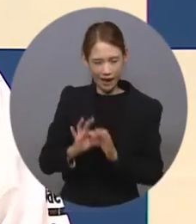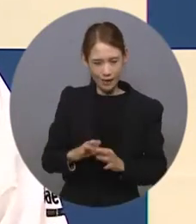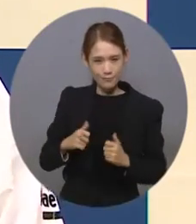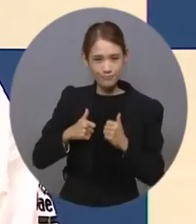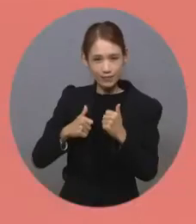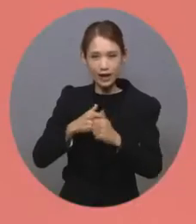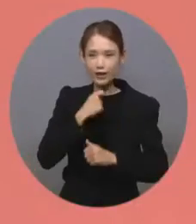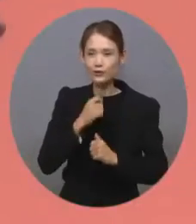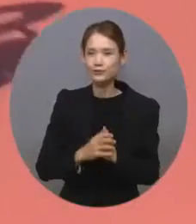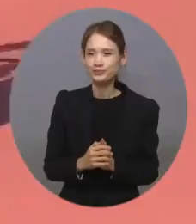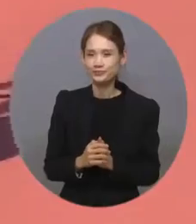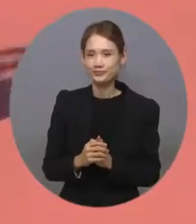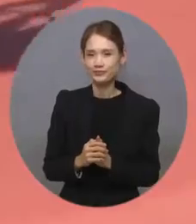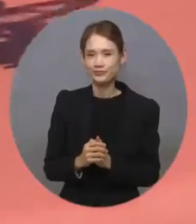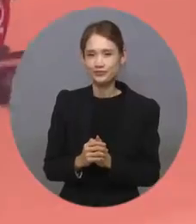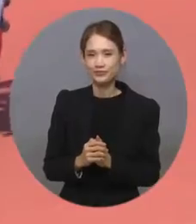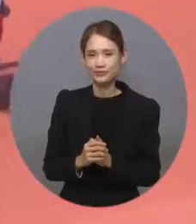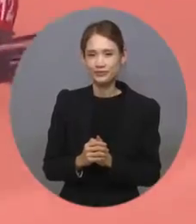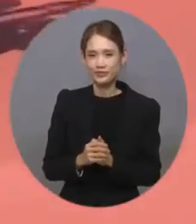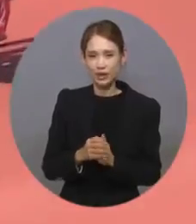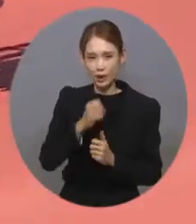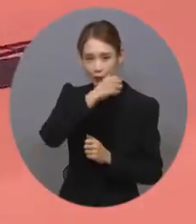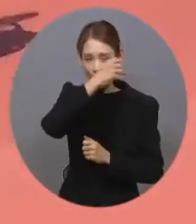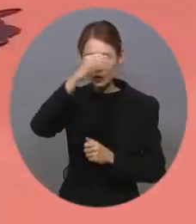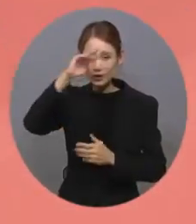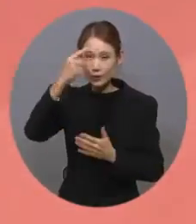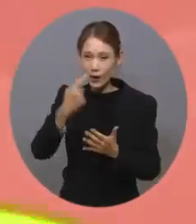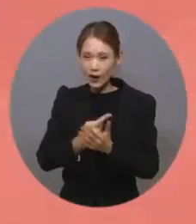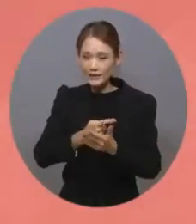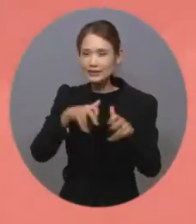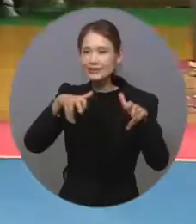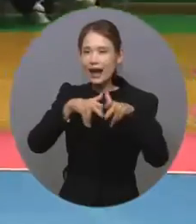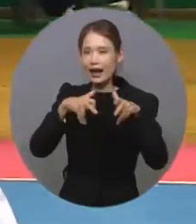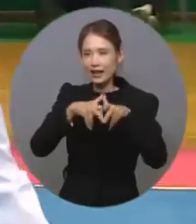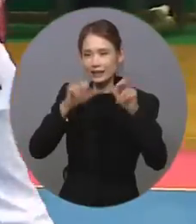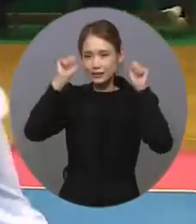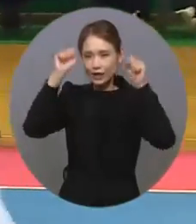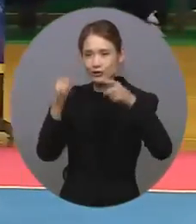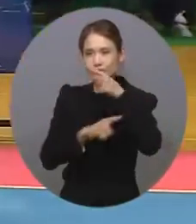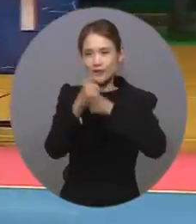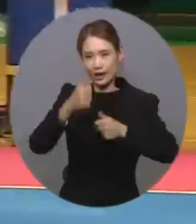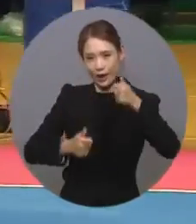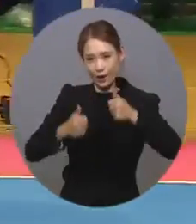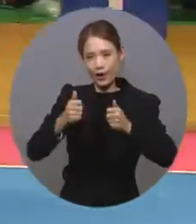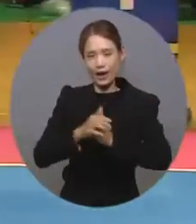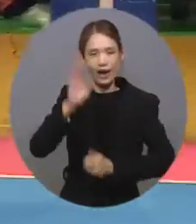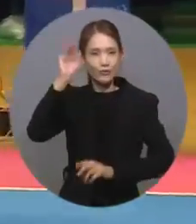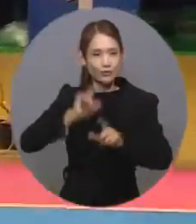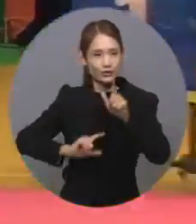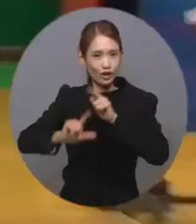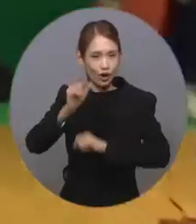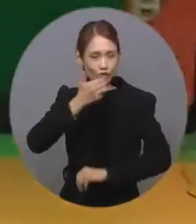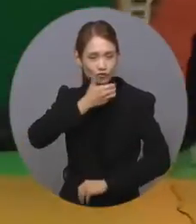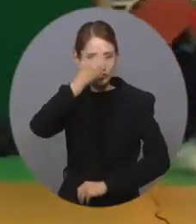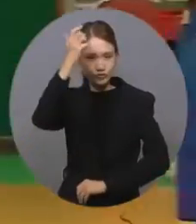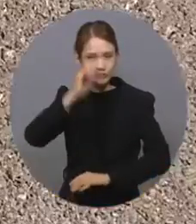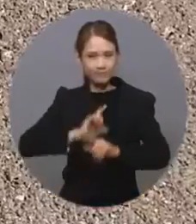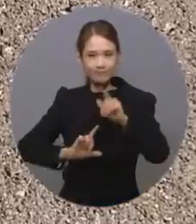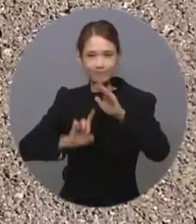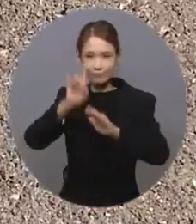되겠습니다. 별들의 기원이 펼쳐진 장애인 체전. 이제 선수들의 꿈은 더 높은 곳을 바라보고